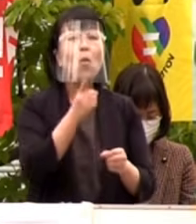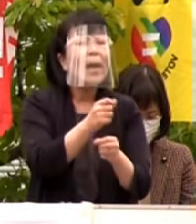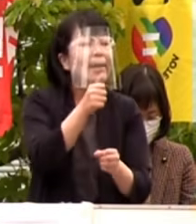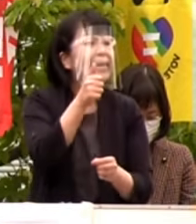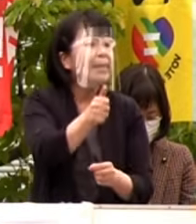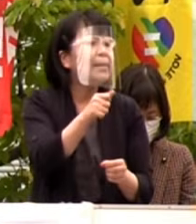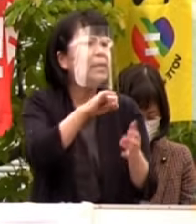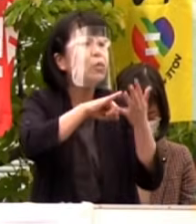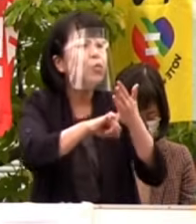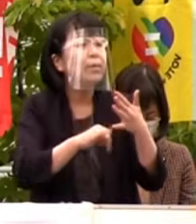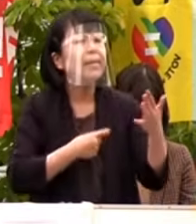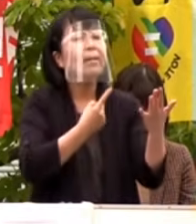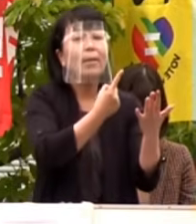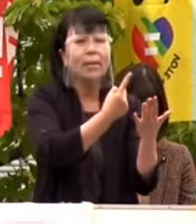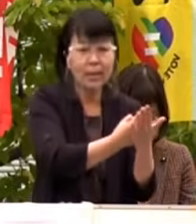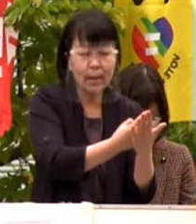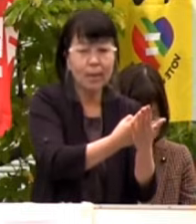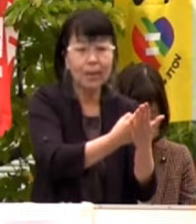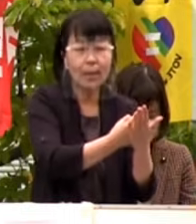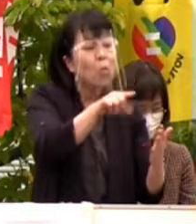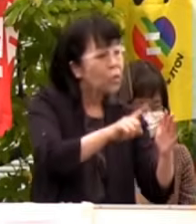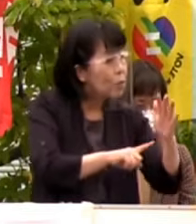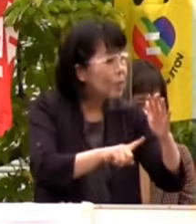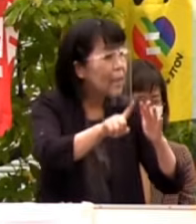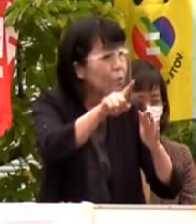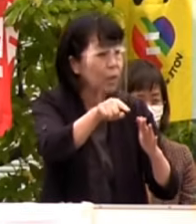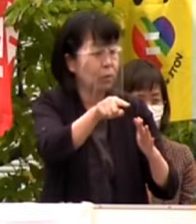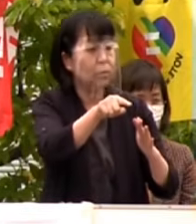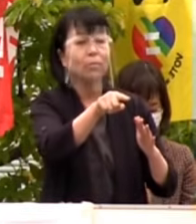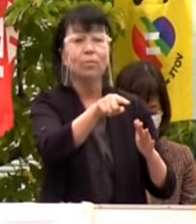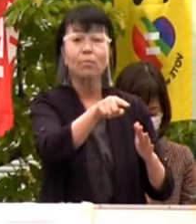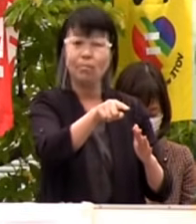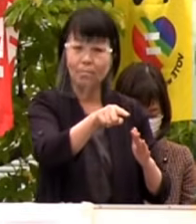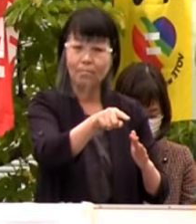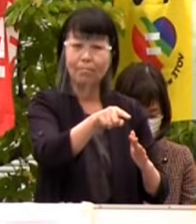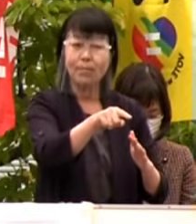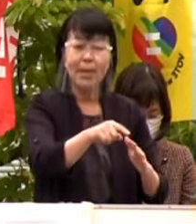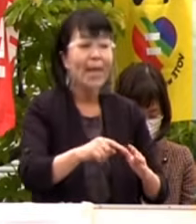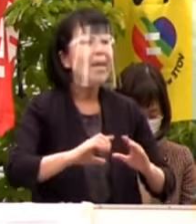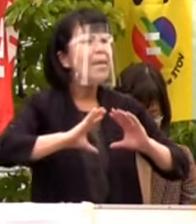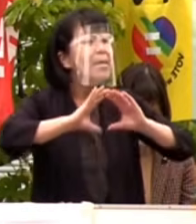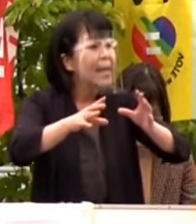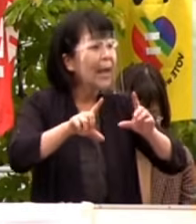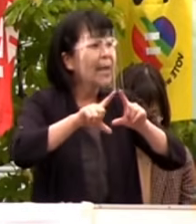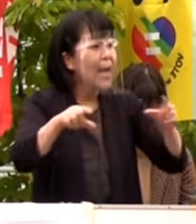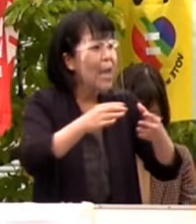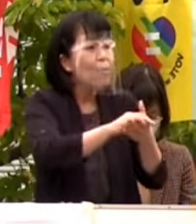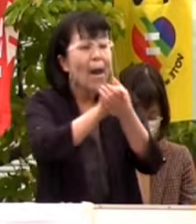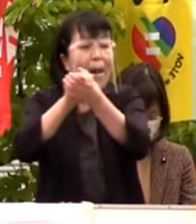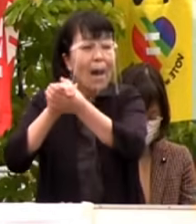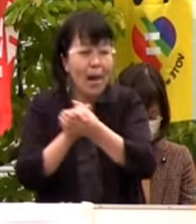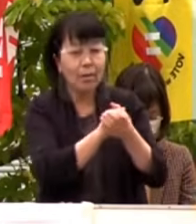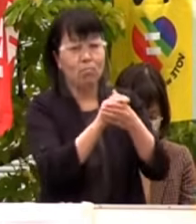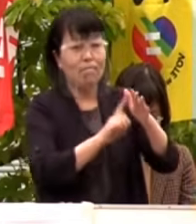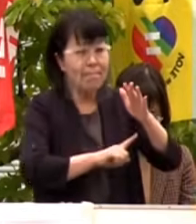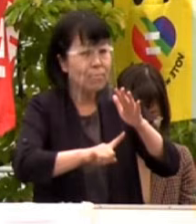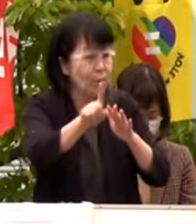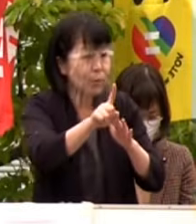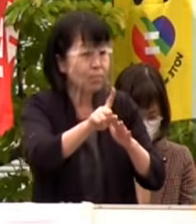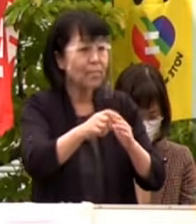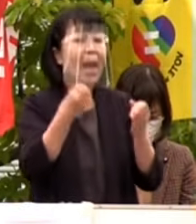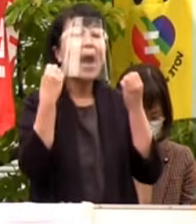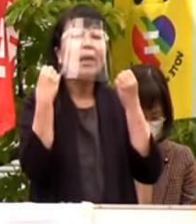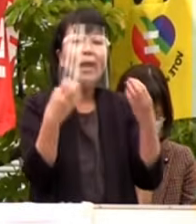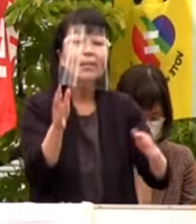して核兵器のない世界の先頭に立つ、そして世界平和の先頭に立つ、そういう新しい政